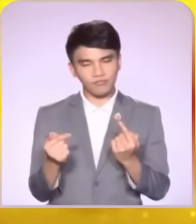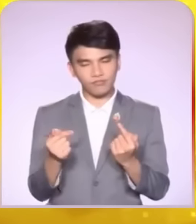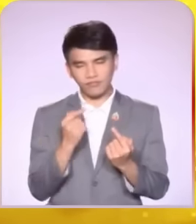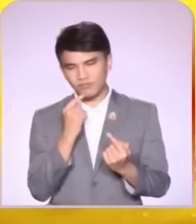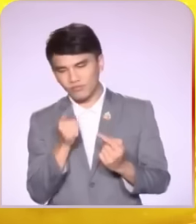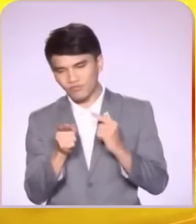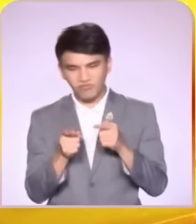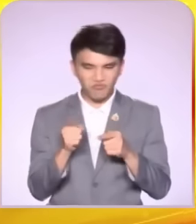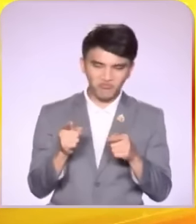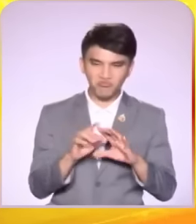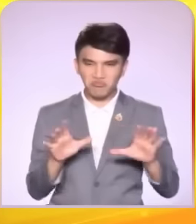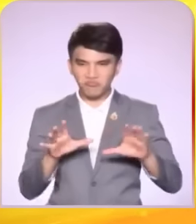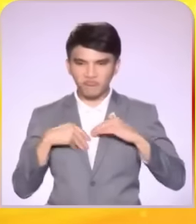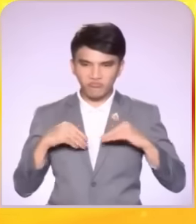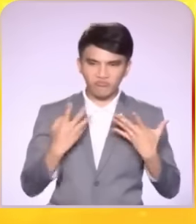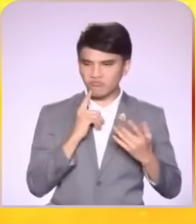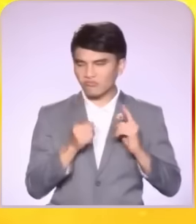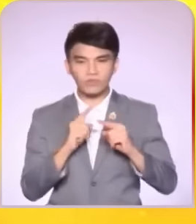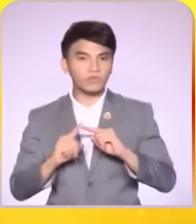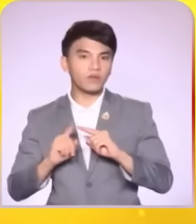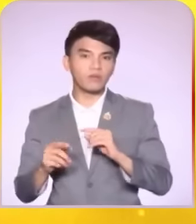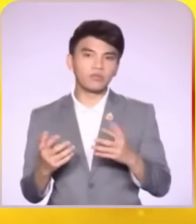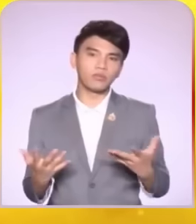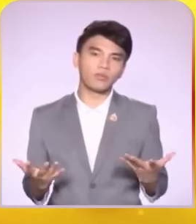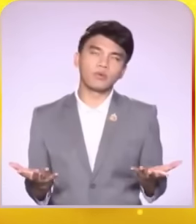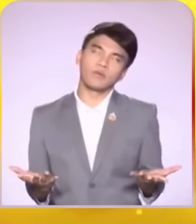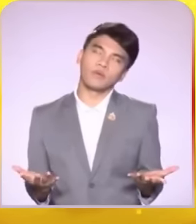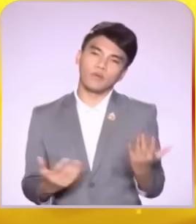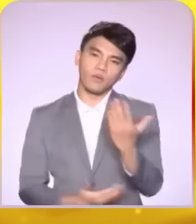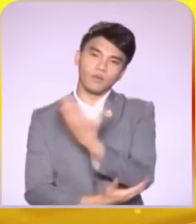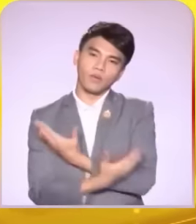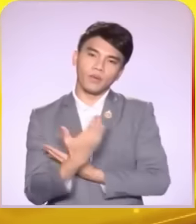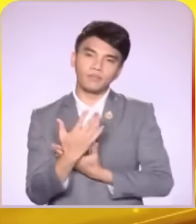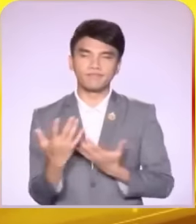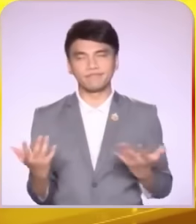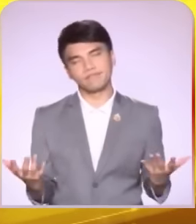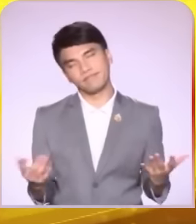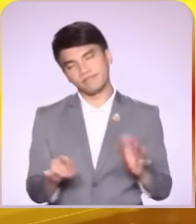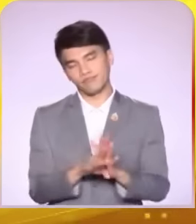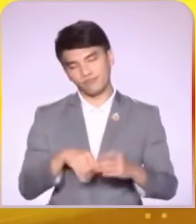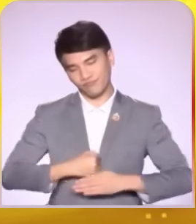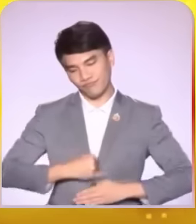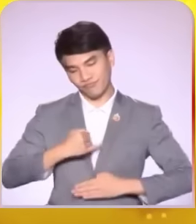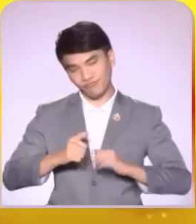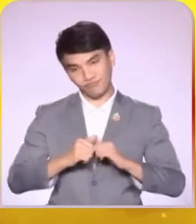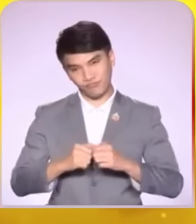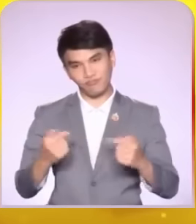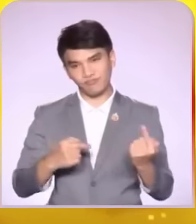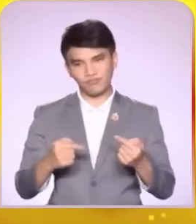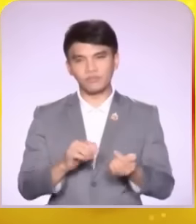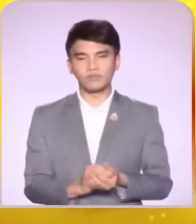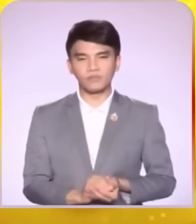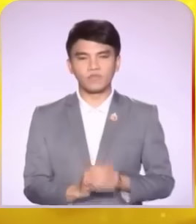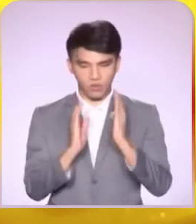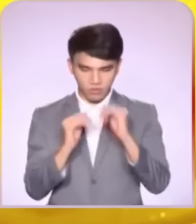ด่าฝั่งนี้ก็ไม่ยอมฝั่งนี้ด่าบ้างอีกฝั่งนึงก็หาโอกาสเอาคืนสุดท้ายจบลงแบบนี้แล้วยังไงอ่ะ